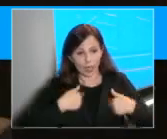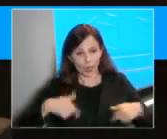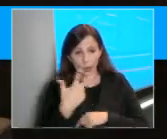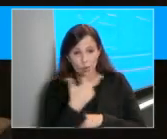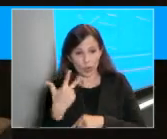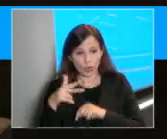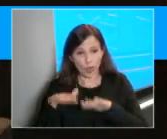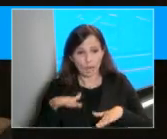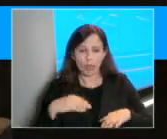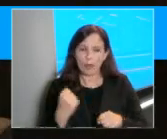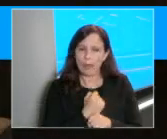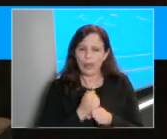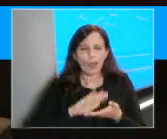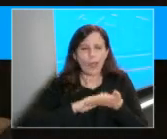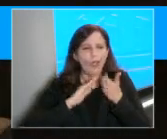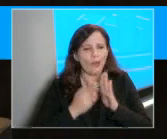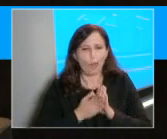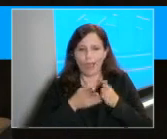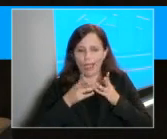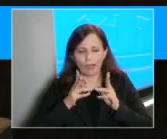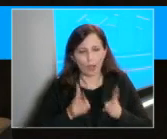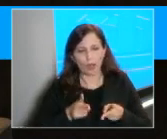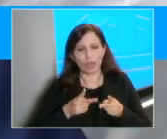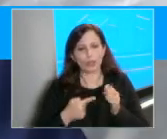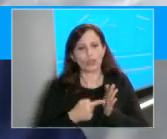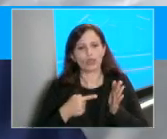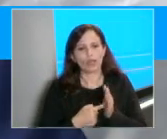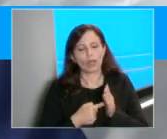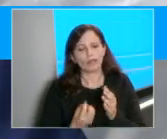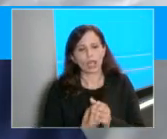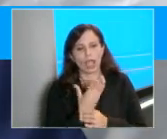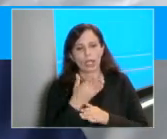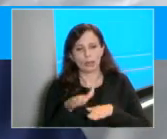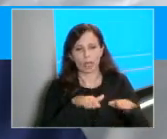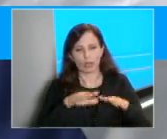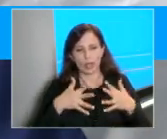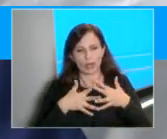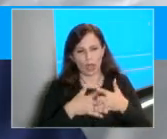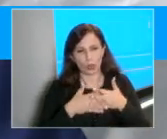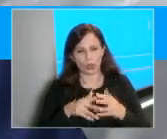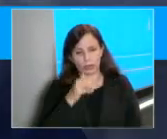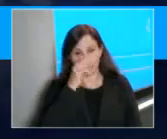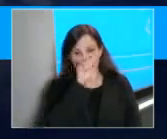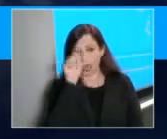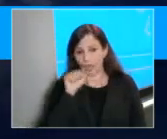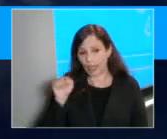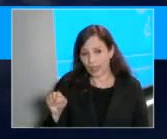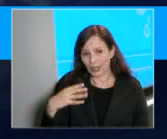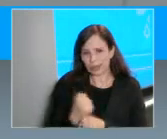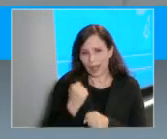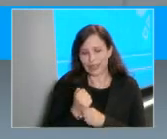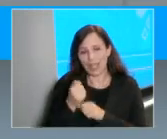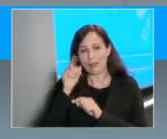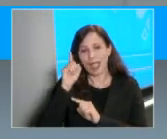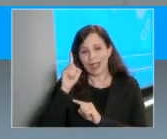מנדטים, באמת פעלנו ככל יכולתנו כדי שתקום ממשלת אחדות. אולי אתם פעלתם, אבל נתניהו לא